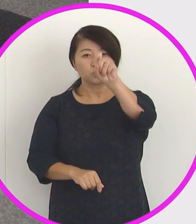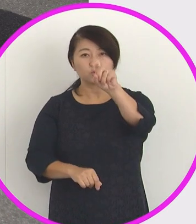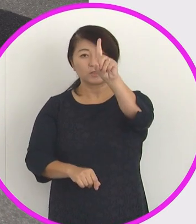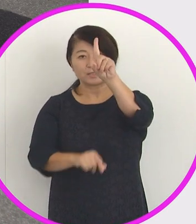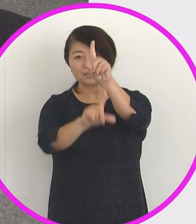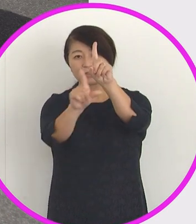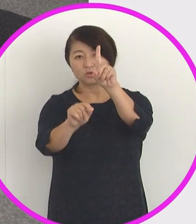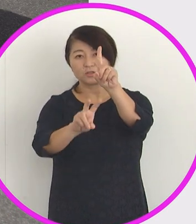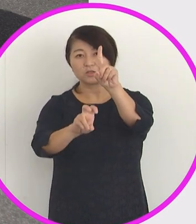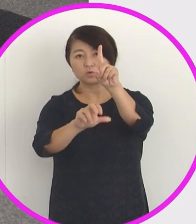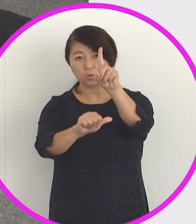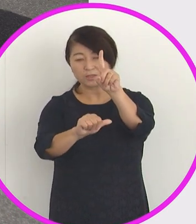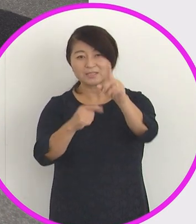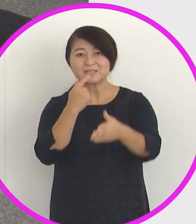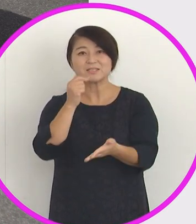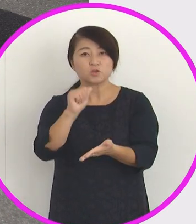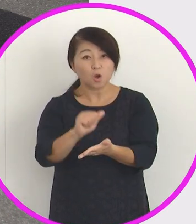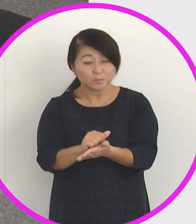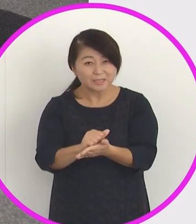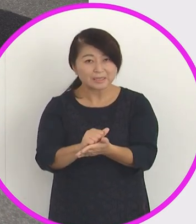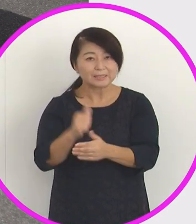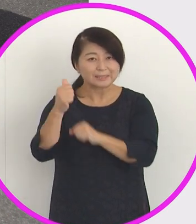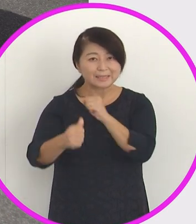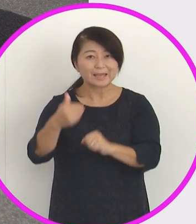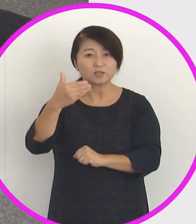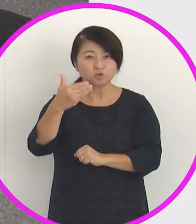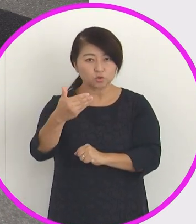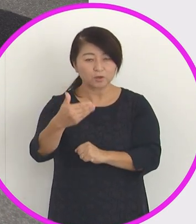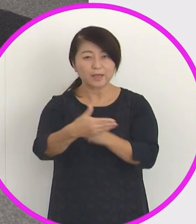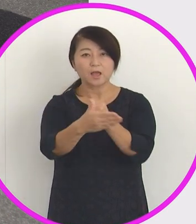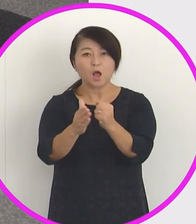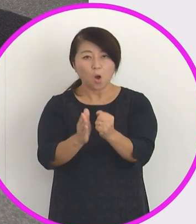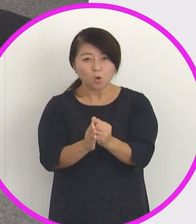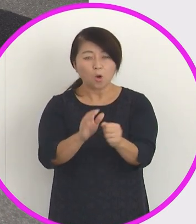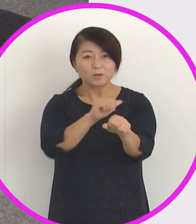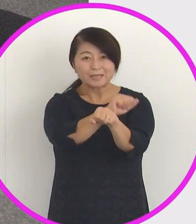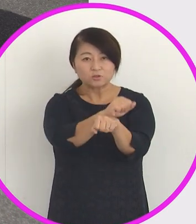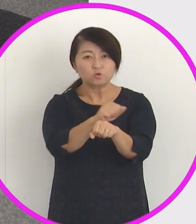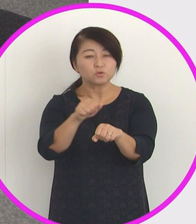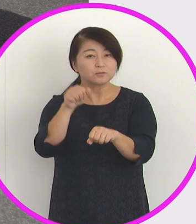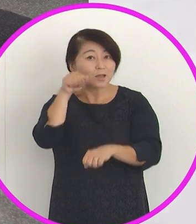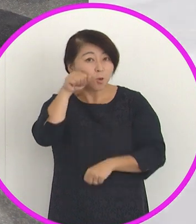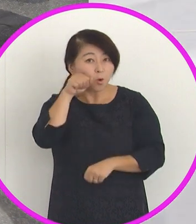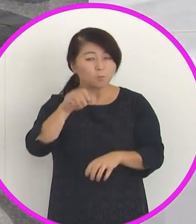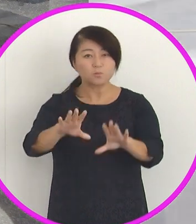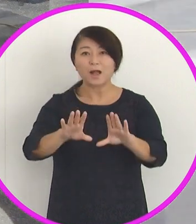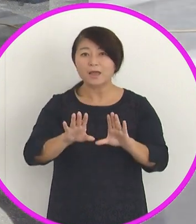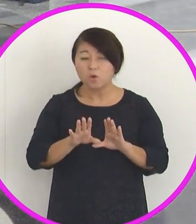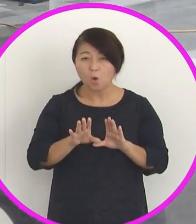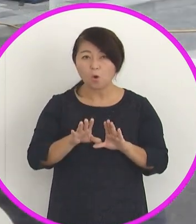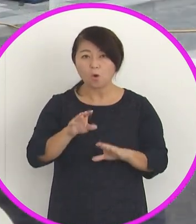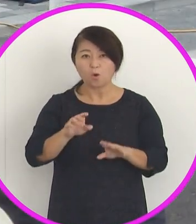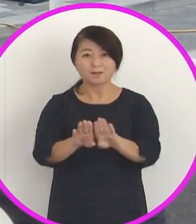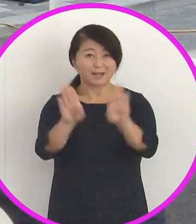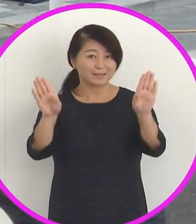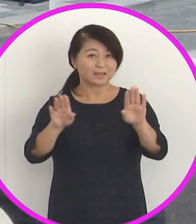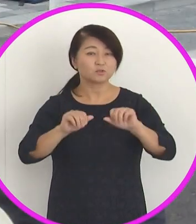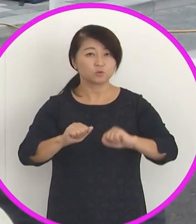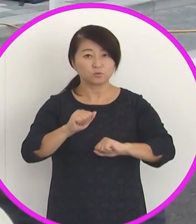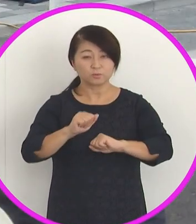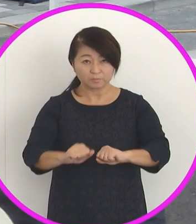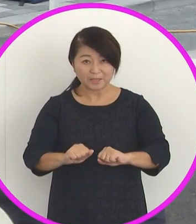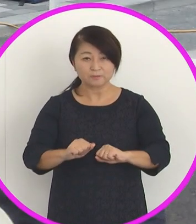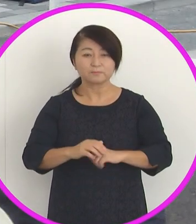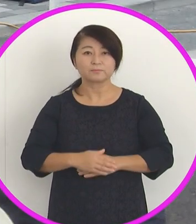25日日曜日に第9回保護犬猫を迎えようを開催予定です。来場者一人一人